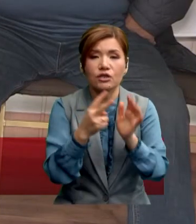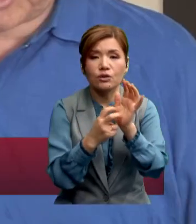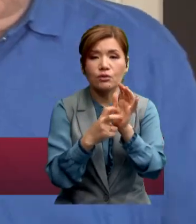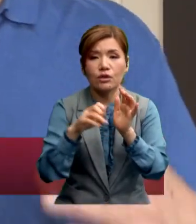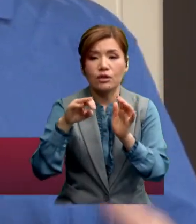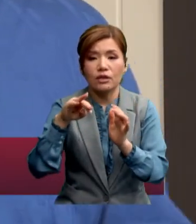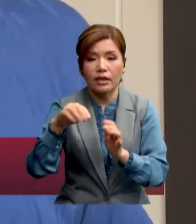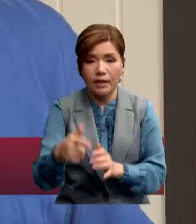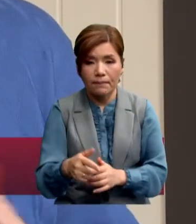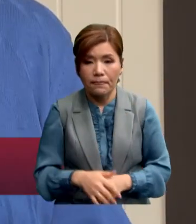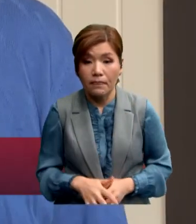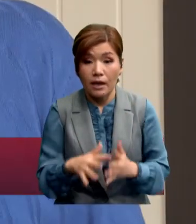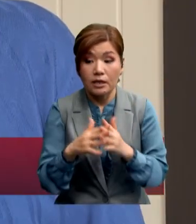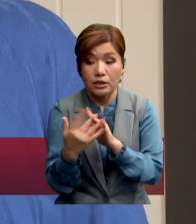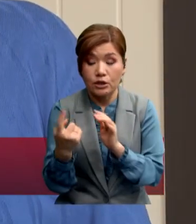деньги